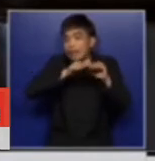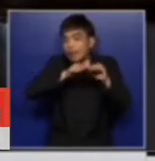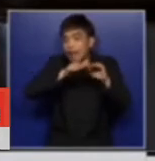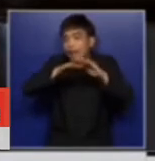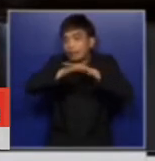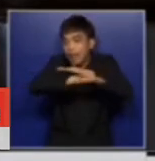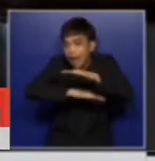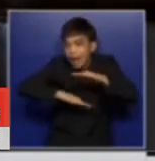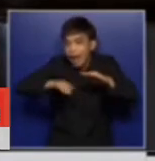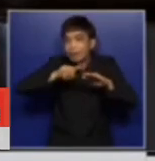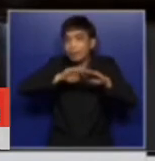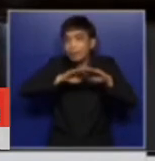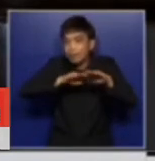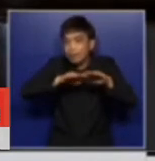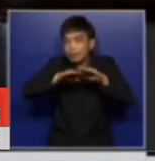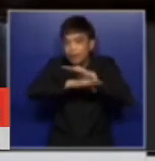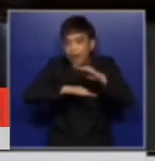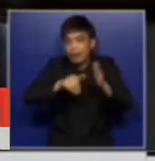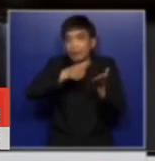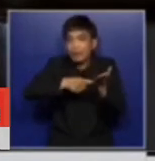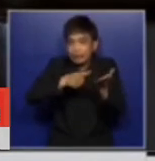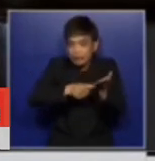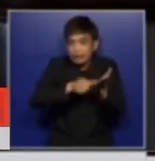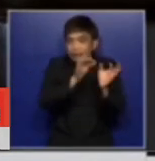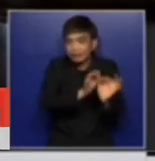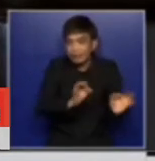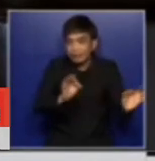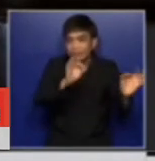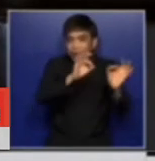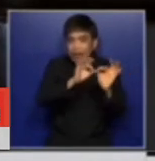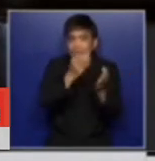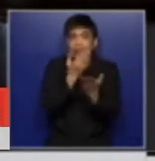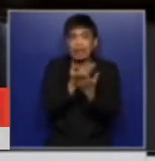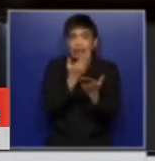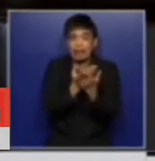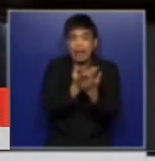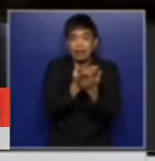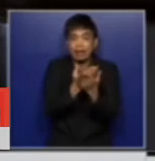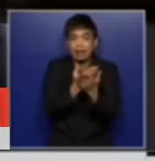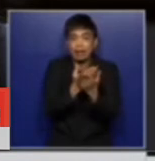เสียรายได้ของประเทศนะครับที่สำคัญไปเรื่อย